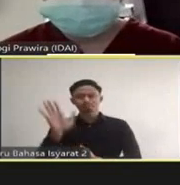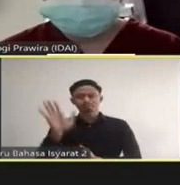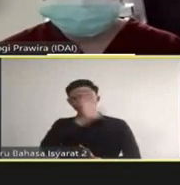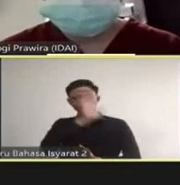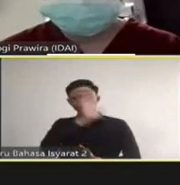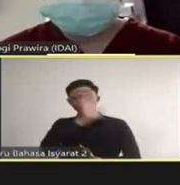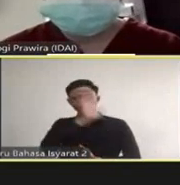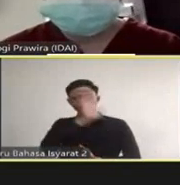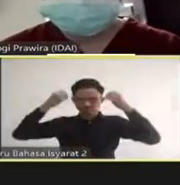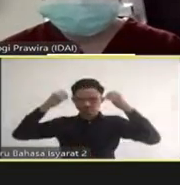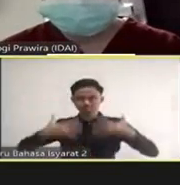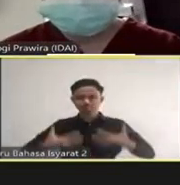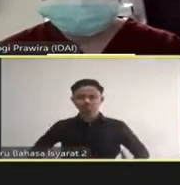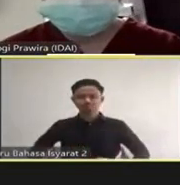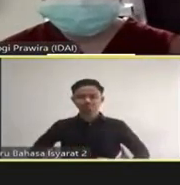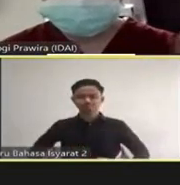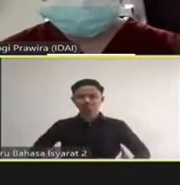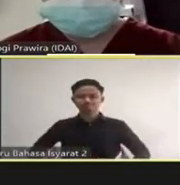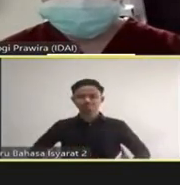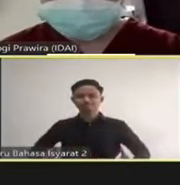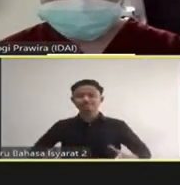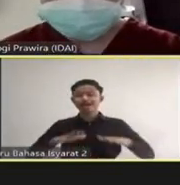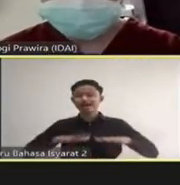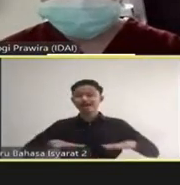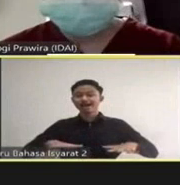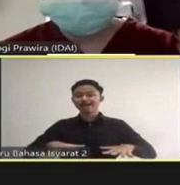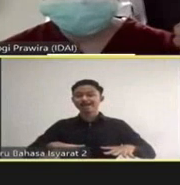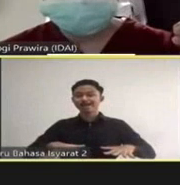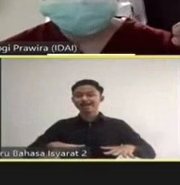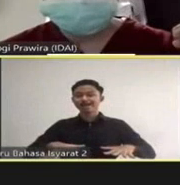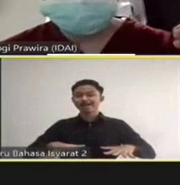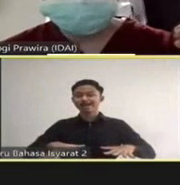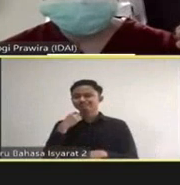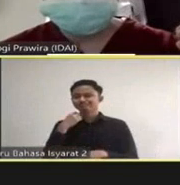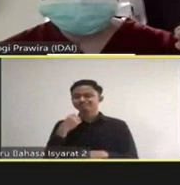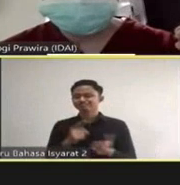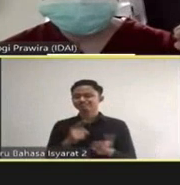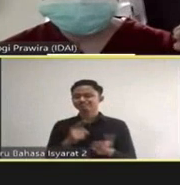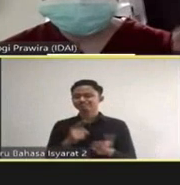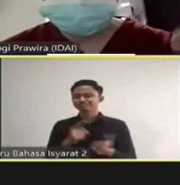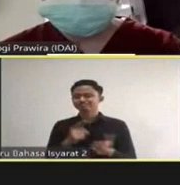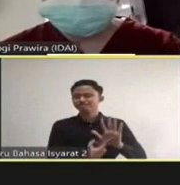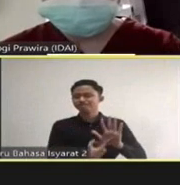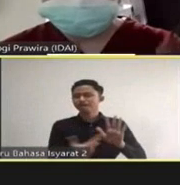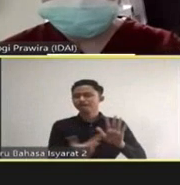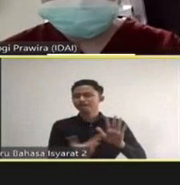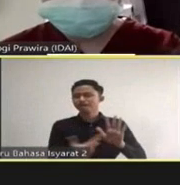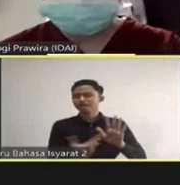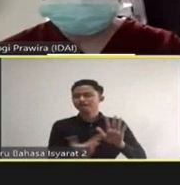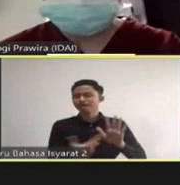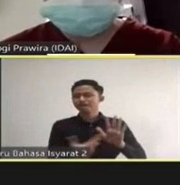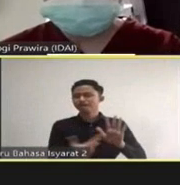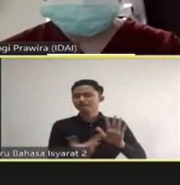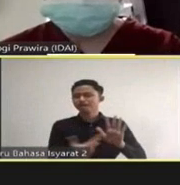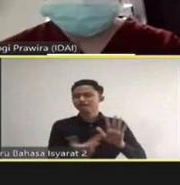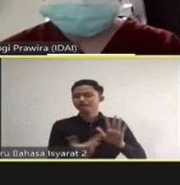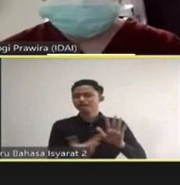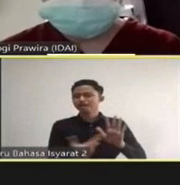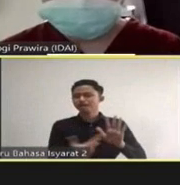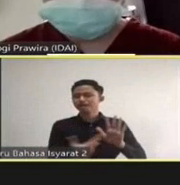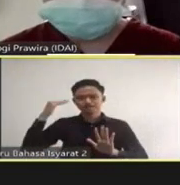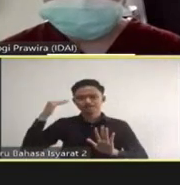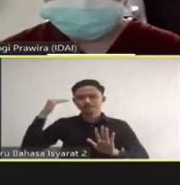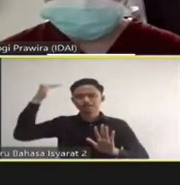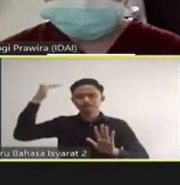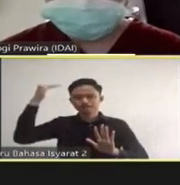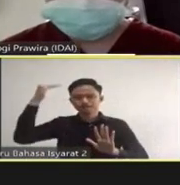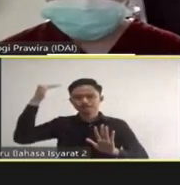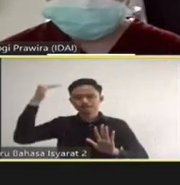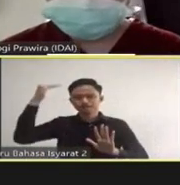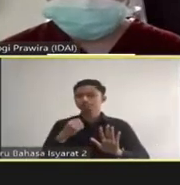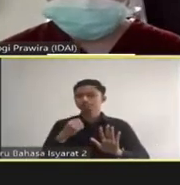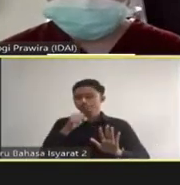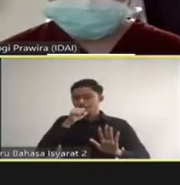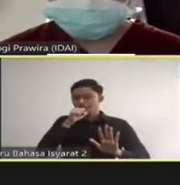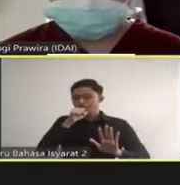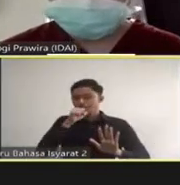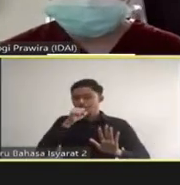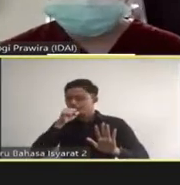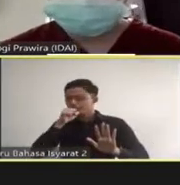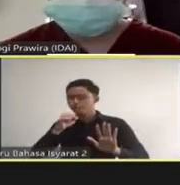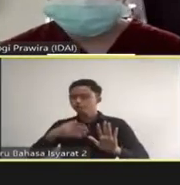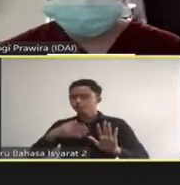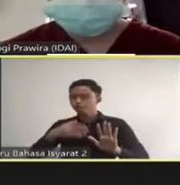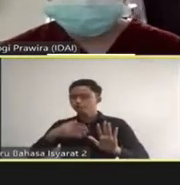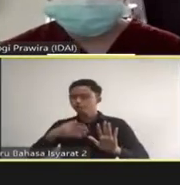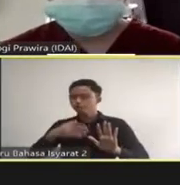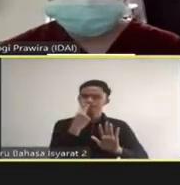lain. Pada anak gejalanya selain demam, kemudian misalnya ada batuk, pilek, sesak, juga kadang-kadang ada keluhan di